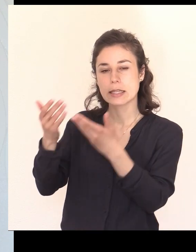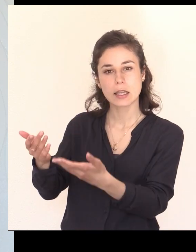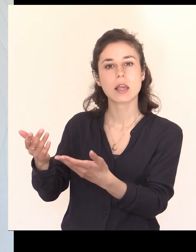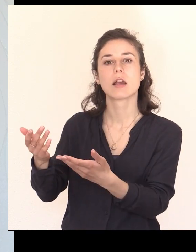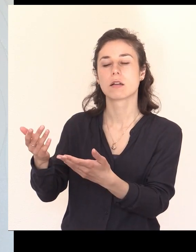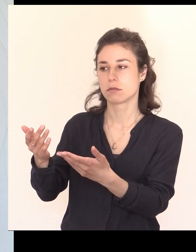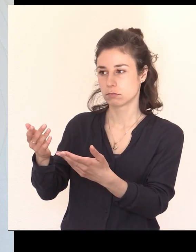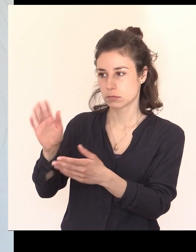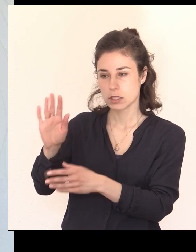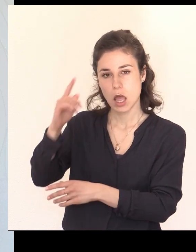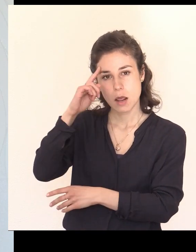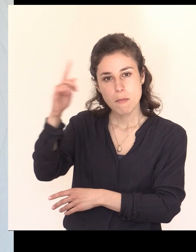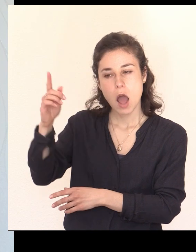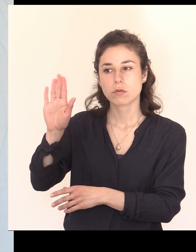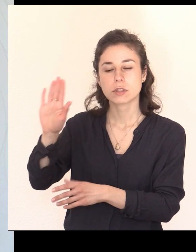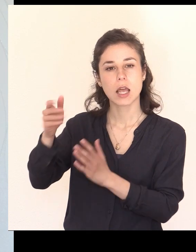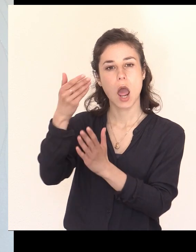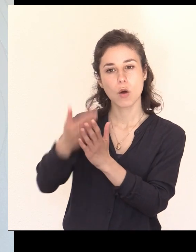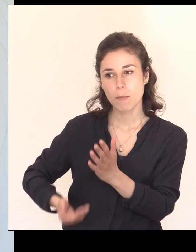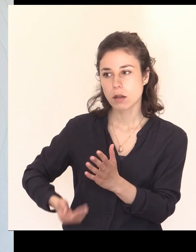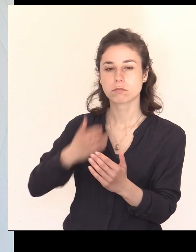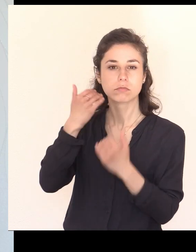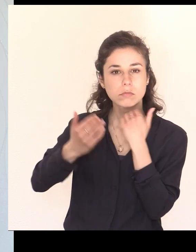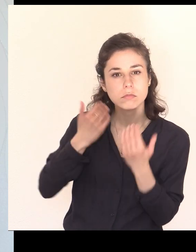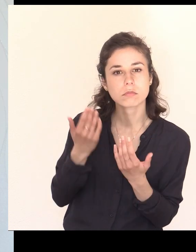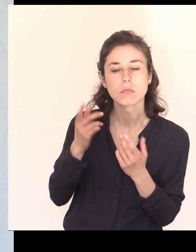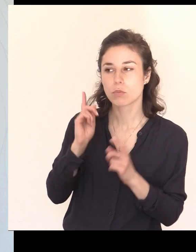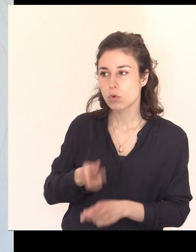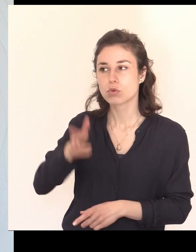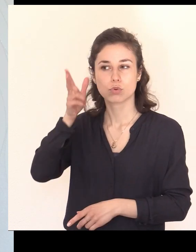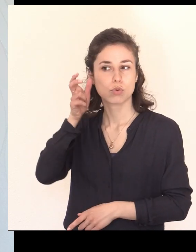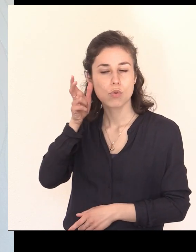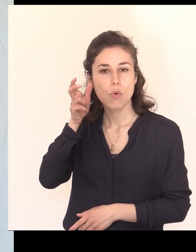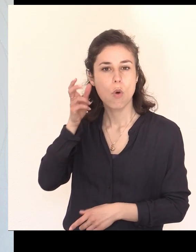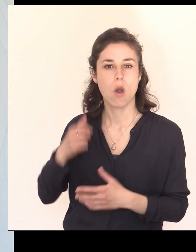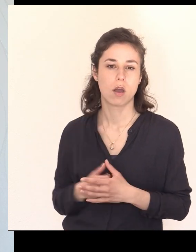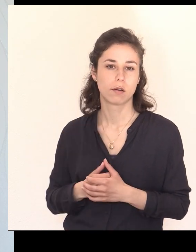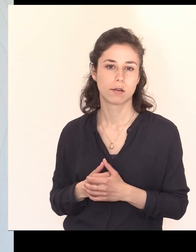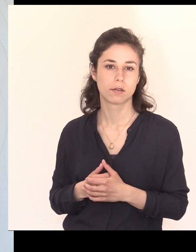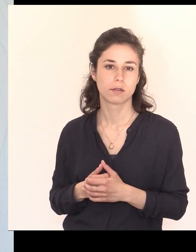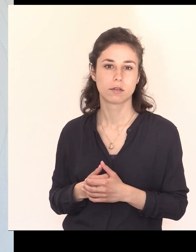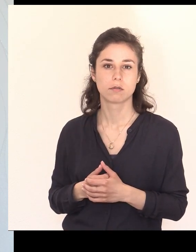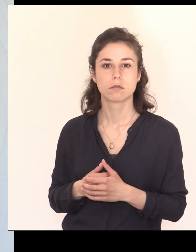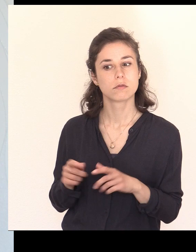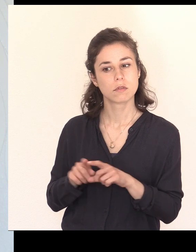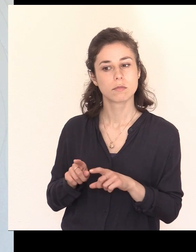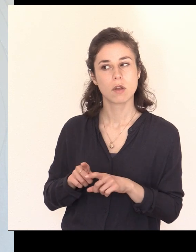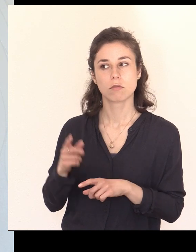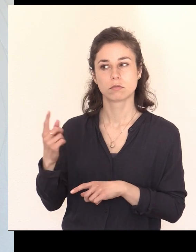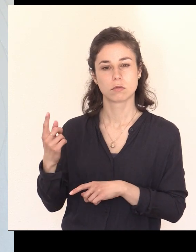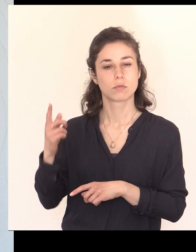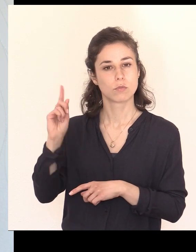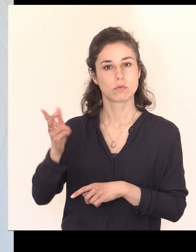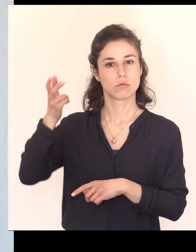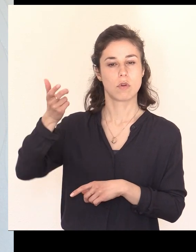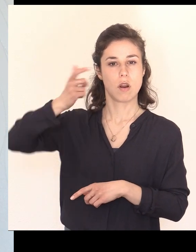seine Meinung und seine Argumente darzulegen. Ich muss ihm zuhören, genauso wie er mir